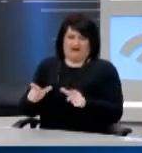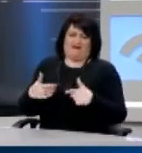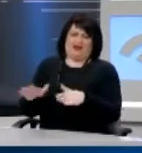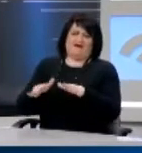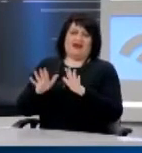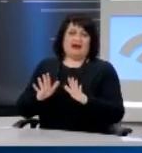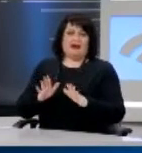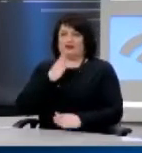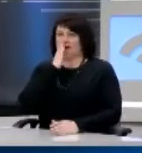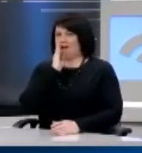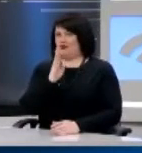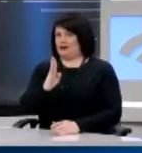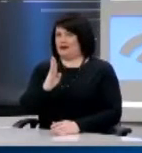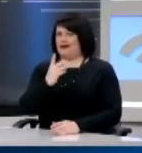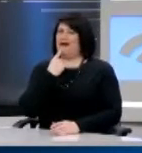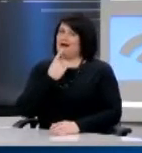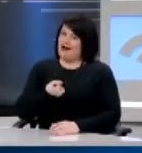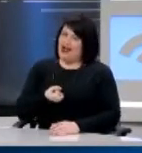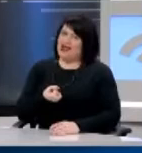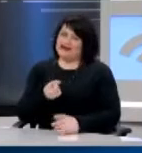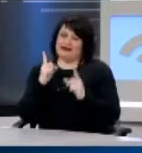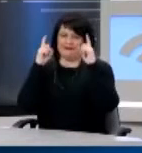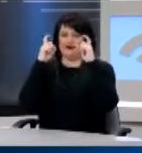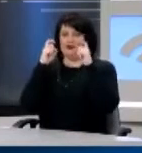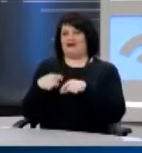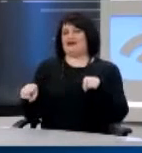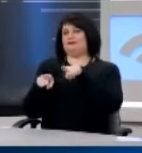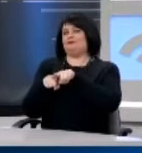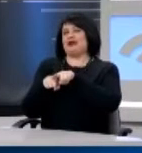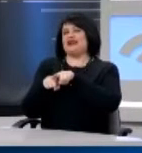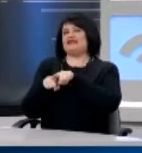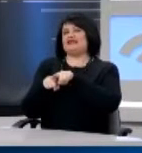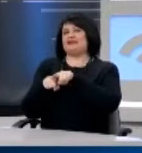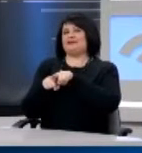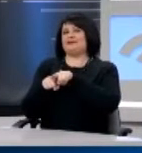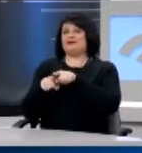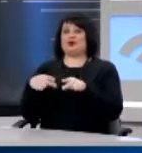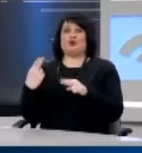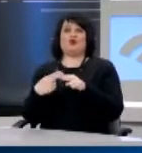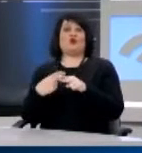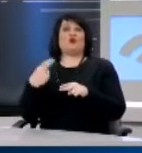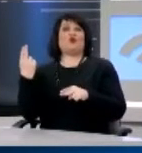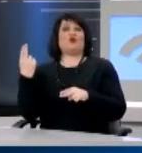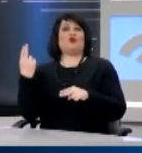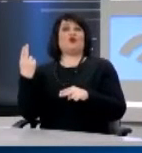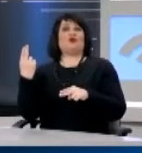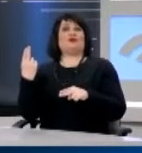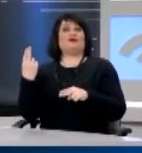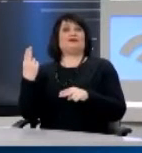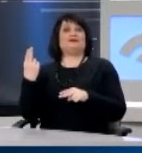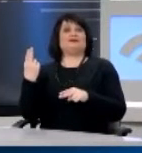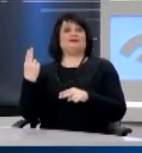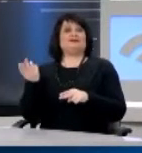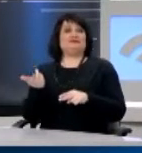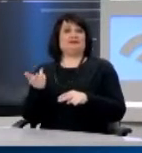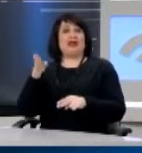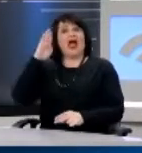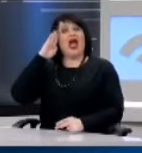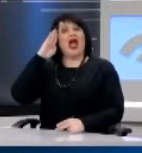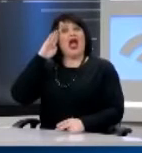σε ένα παιδί δεύτερης γενιάς που μας κάνει περήφανο στις ΗΠΑ, τον Αντετοκούμπο, και στην οικογένειά